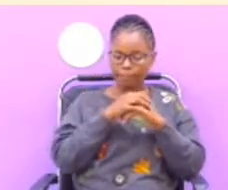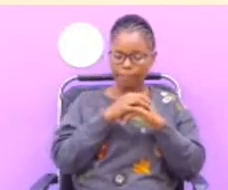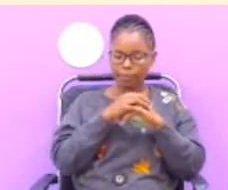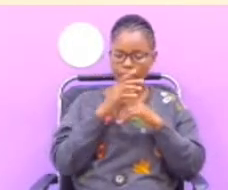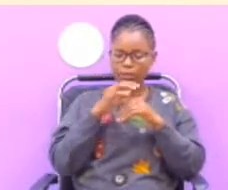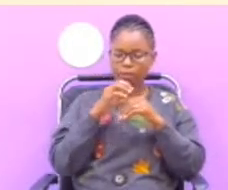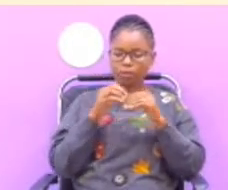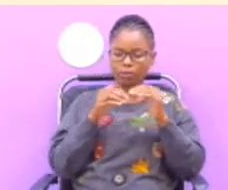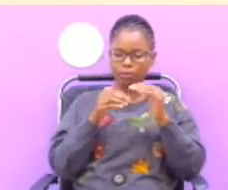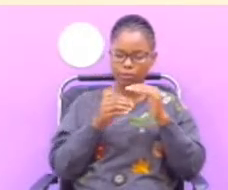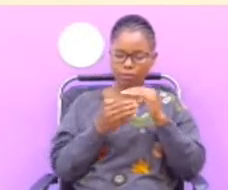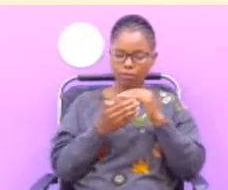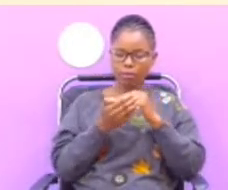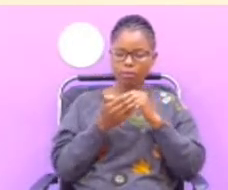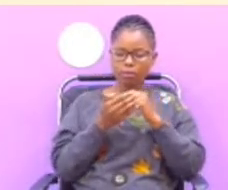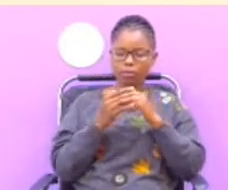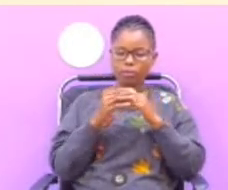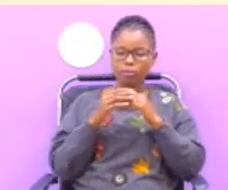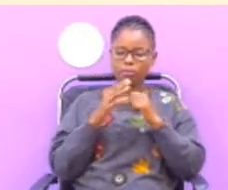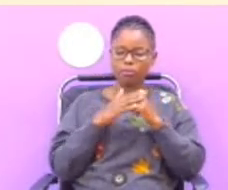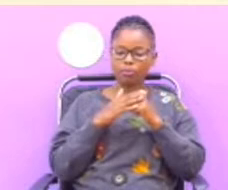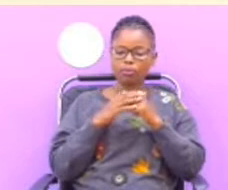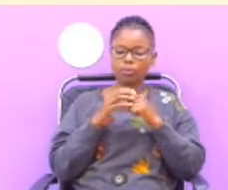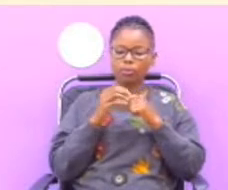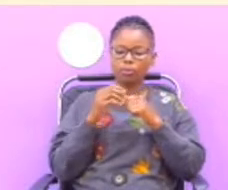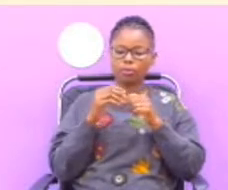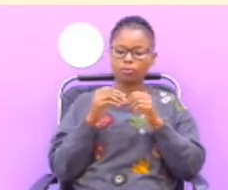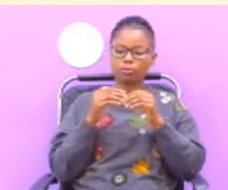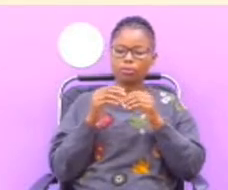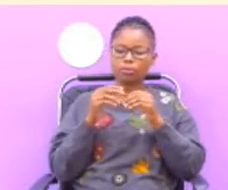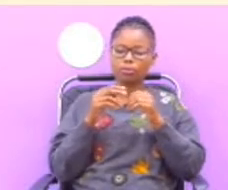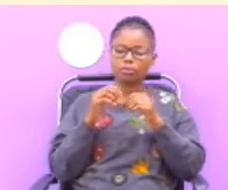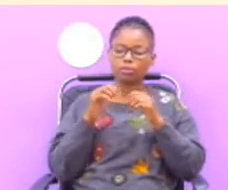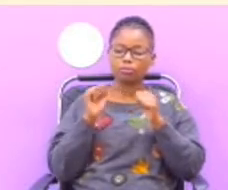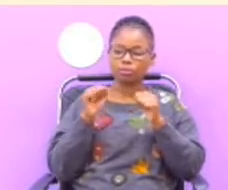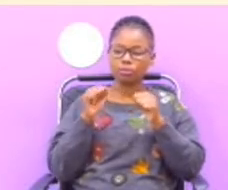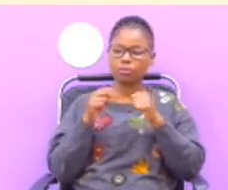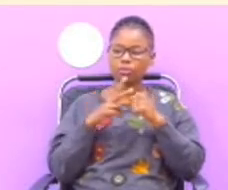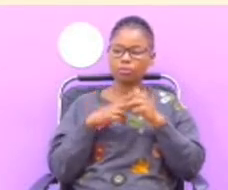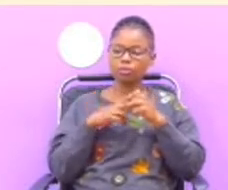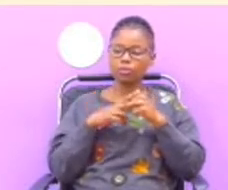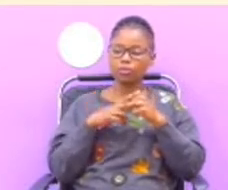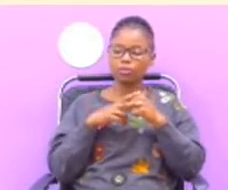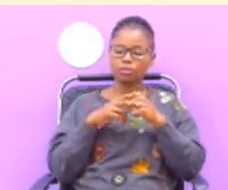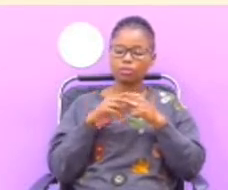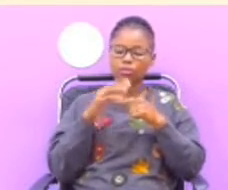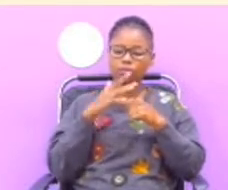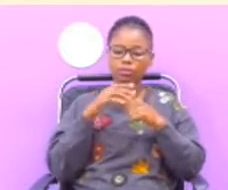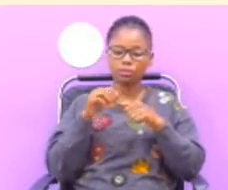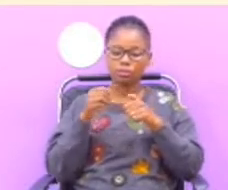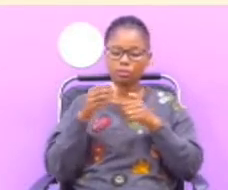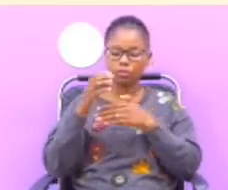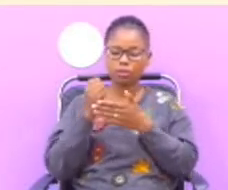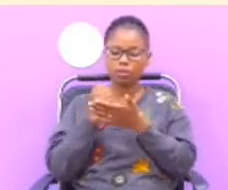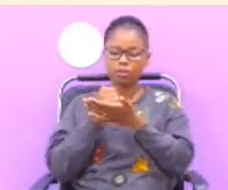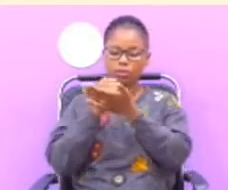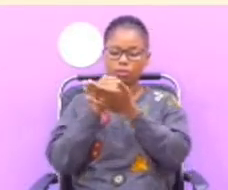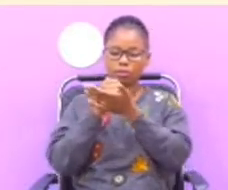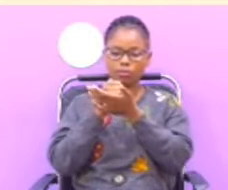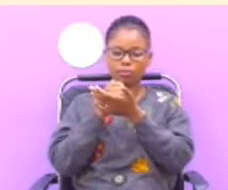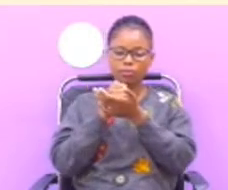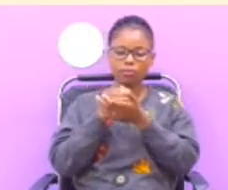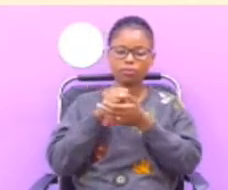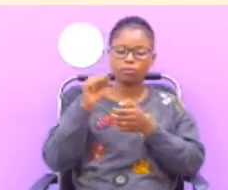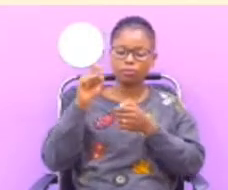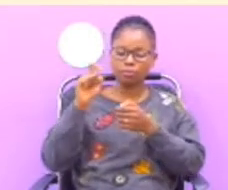gĩtũngano ĩrĩa tũrehagĩrwo nĩ ndungata na ngombo ya wĩra wa Ngai Reverend Lecho Wangarĩ. Nĩ njũĩ Ngai witũ nĩ egũmũteithia na Ngai witũ